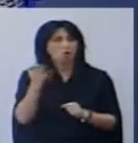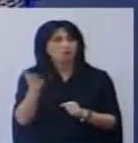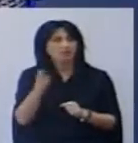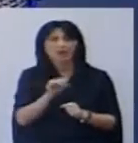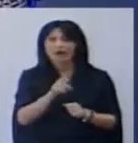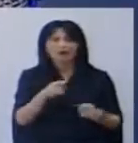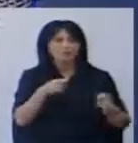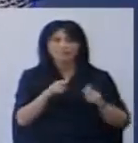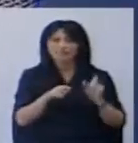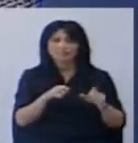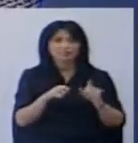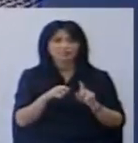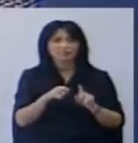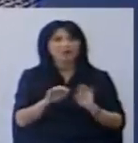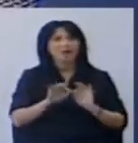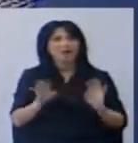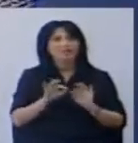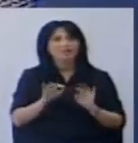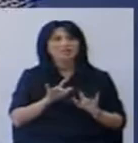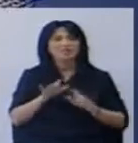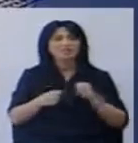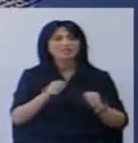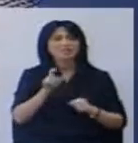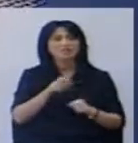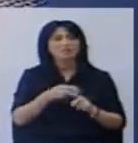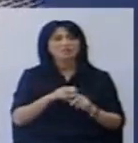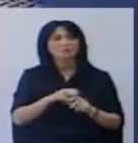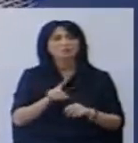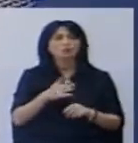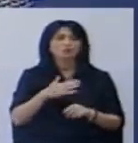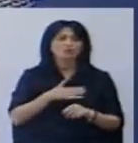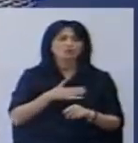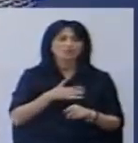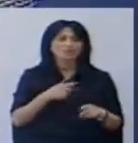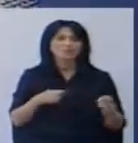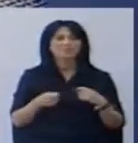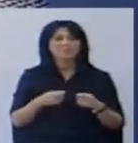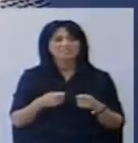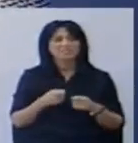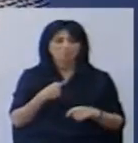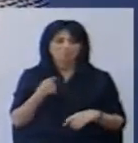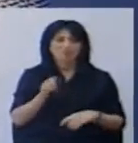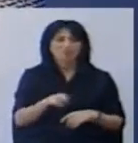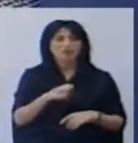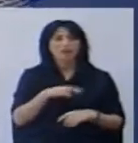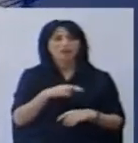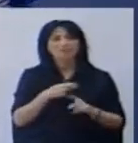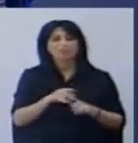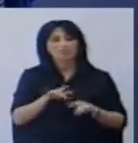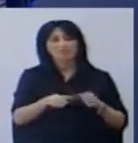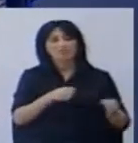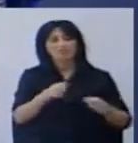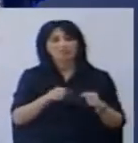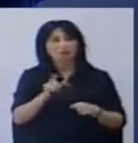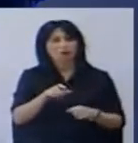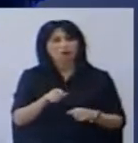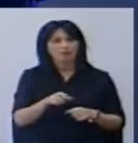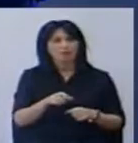არა ბიზნესმენებმა. აცხადებენ, რომ დავასაქმებთ ხალხს, იმიტომ რომ ვარ ჩვენ ბიზნესმენები და მოვდივართ პარლამენტში, იმიტომ რომ დავასაქმოთ